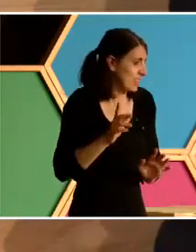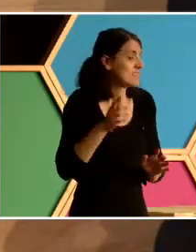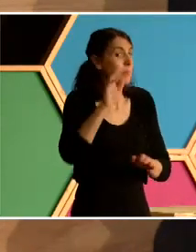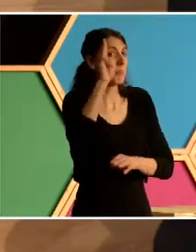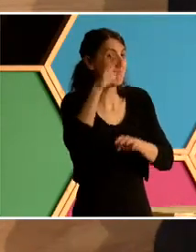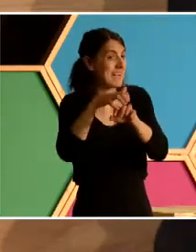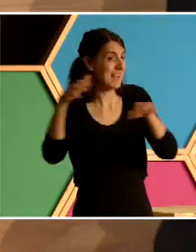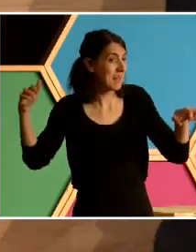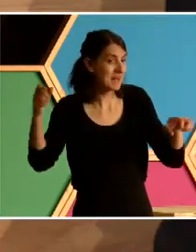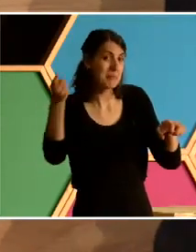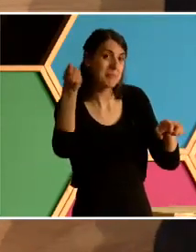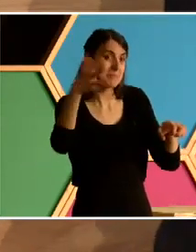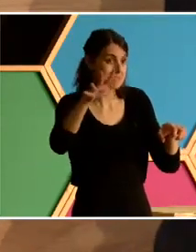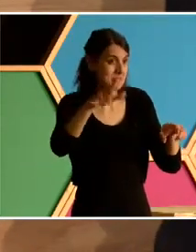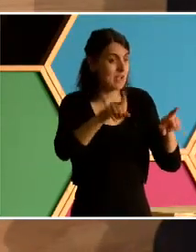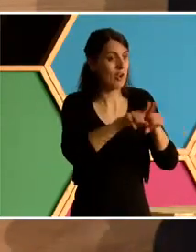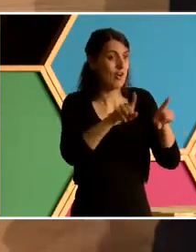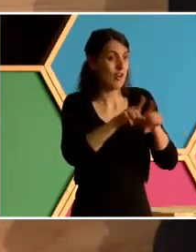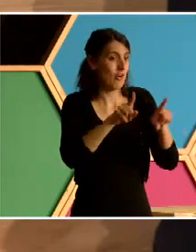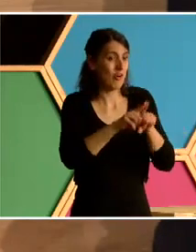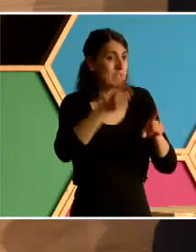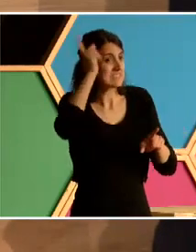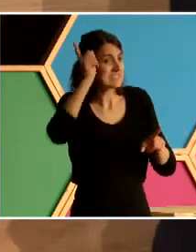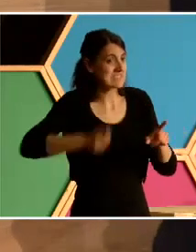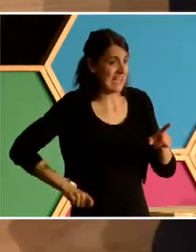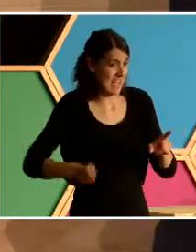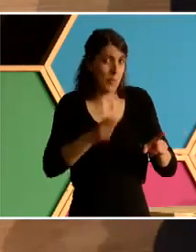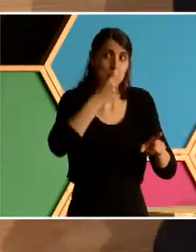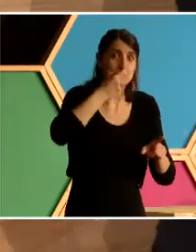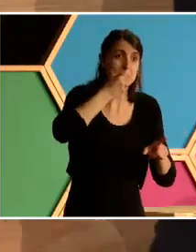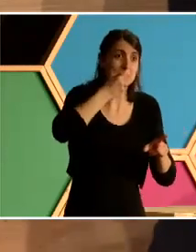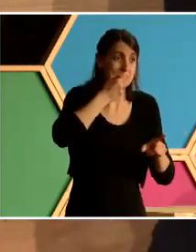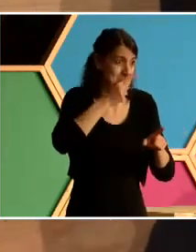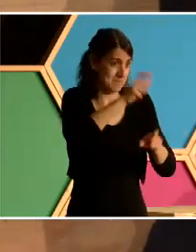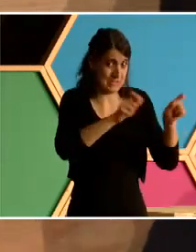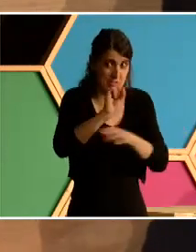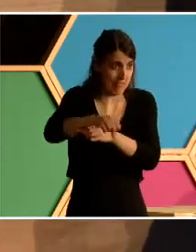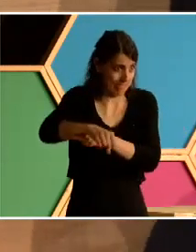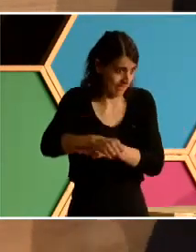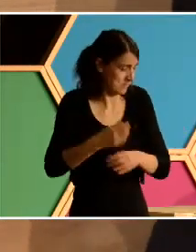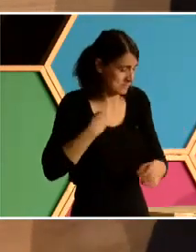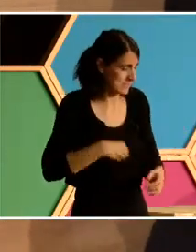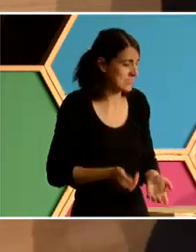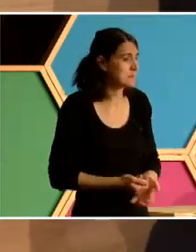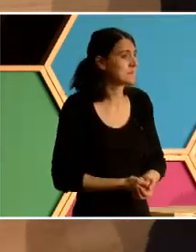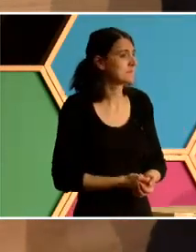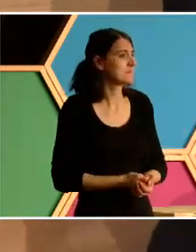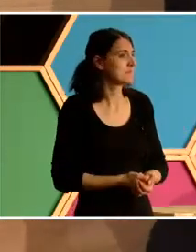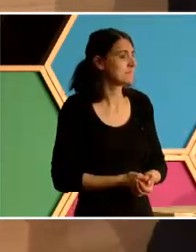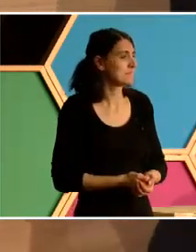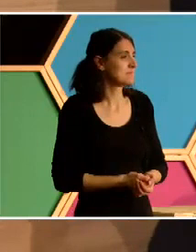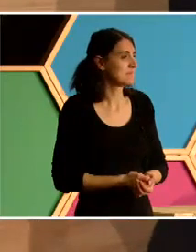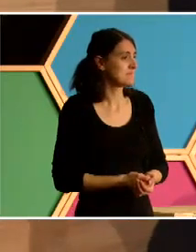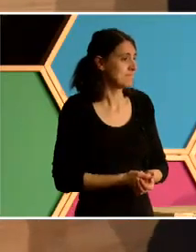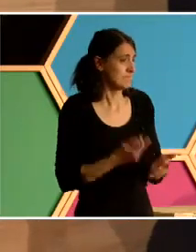Europeu és allò que més s'assembla al pito d'un sereno. Perquè, certament, doncs, teòricament té moltes possibilitats, però a la